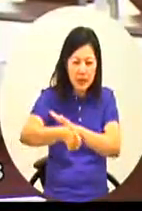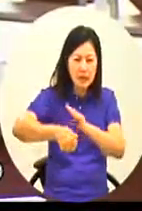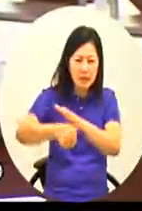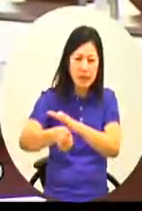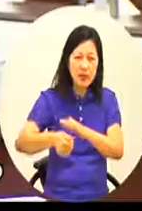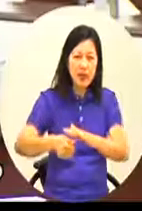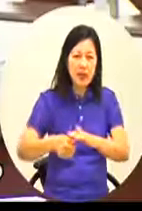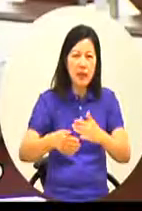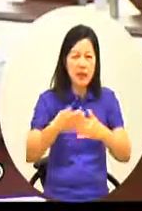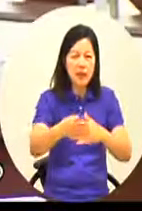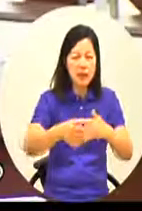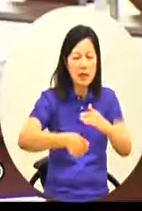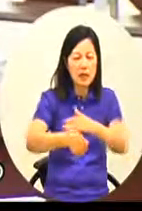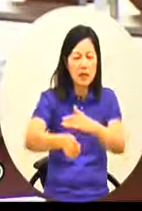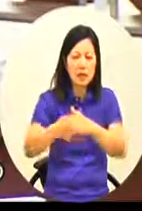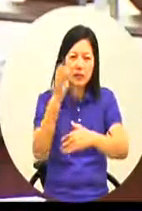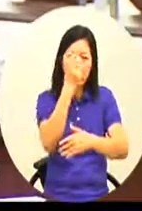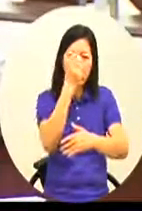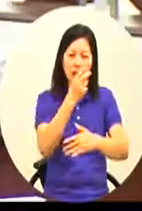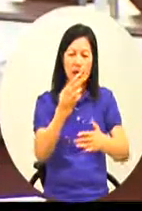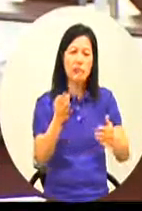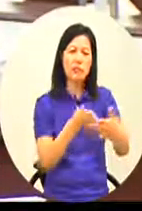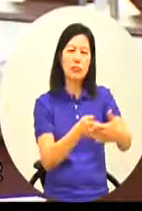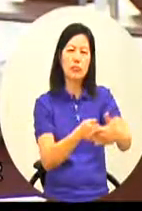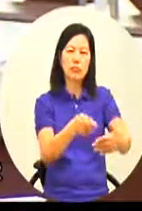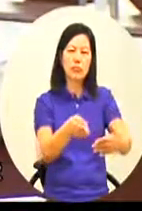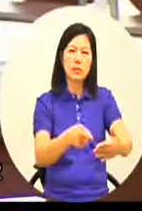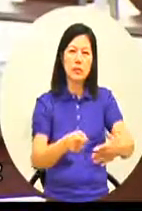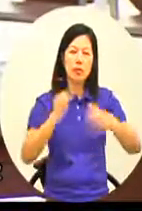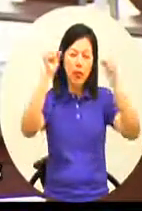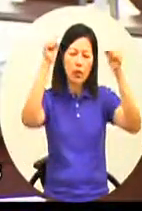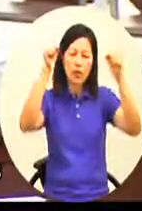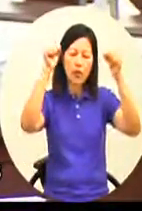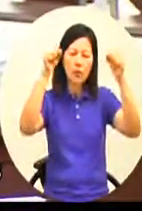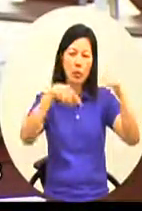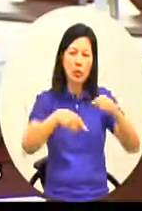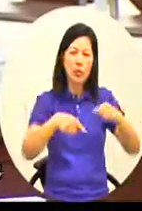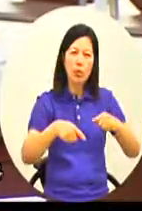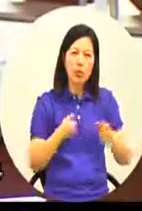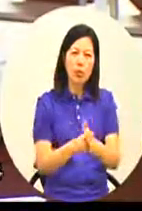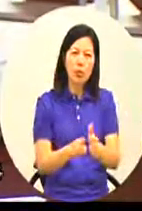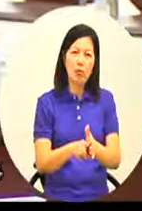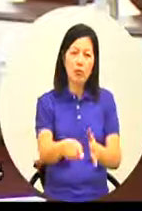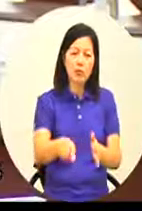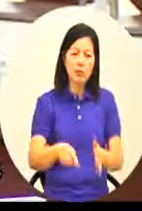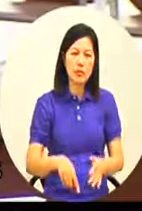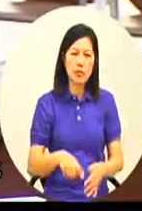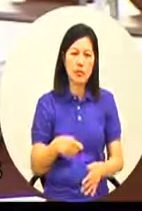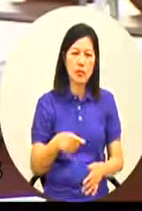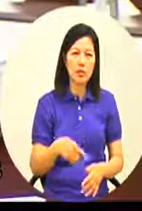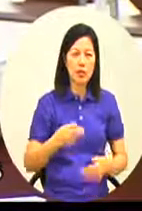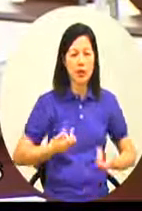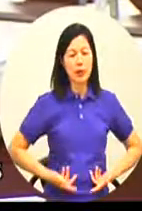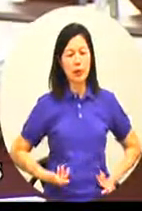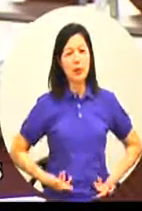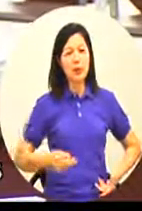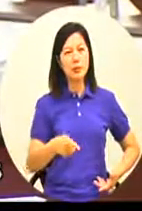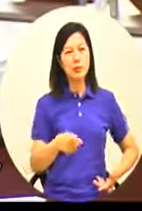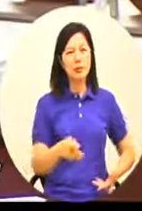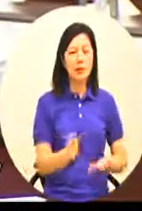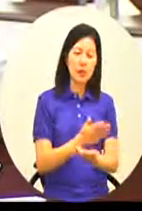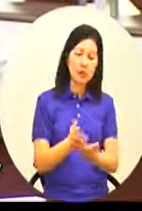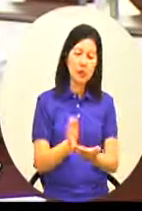人也管制无多，你去公园运动，去公园对不对吼？去遐遐休息的对不对吼？去遐消